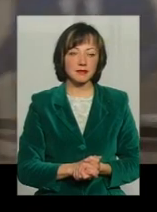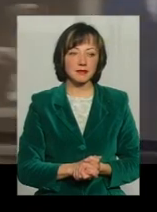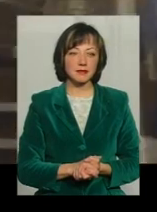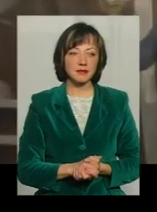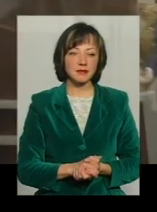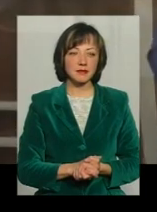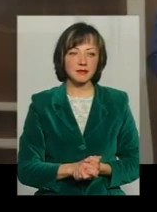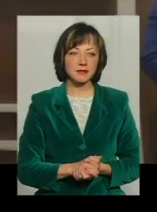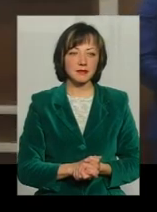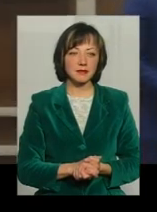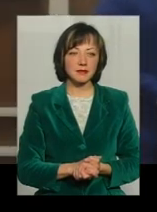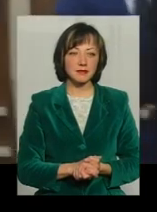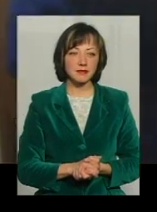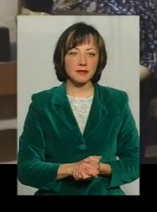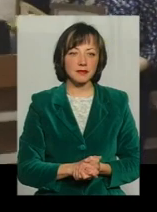Музика